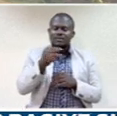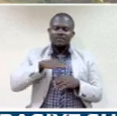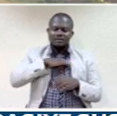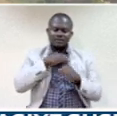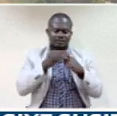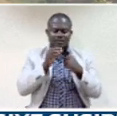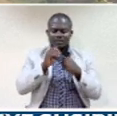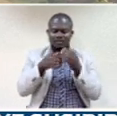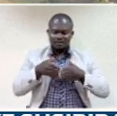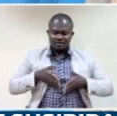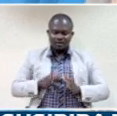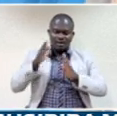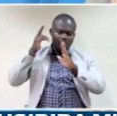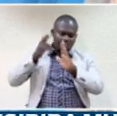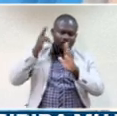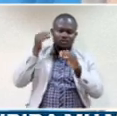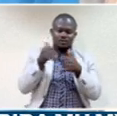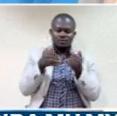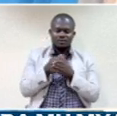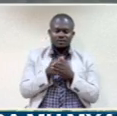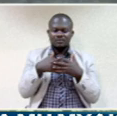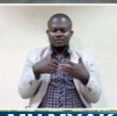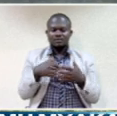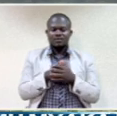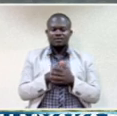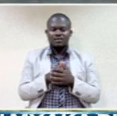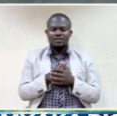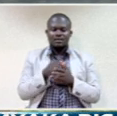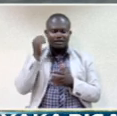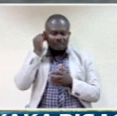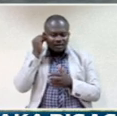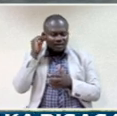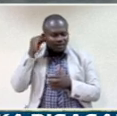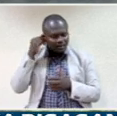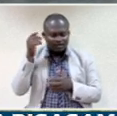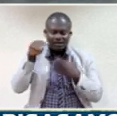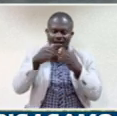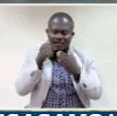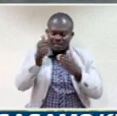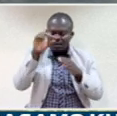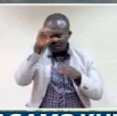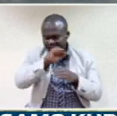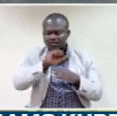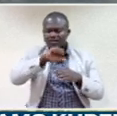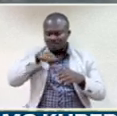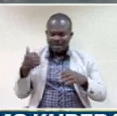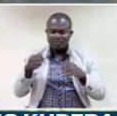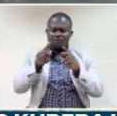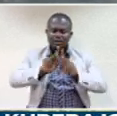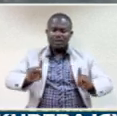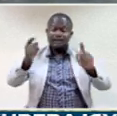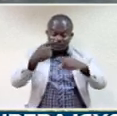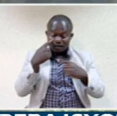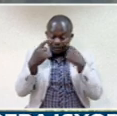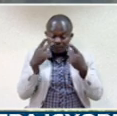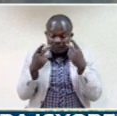80 y'amavuko warashwe mu gutwi kuri ubu imba mutima ni zose naze abo bantu abavanze bamaho nibaze ati wabona abaza byose najye